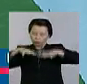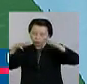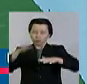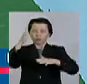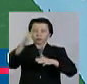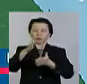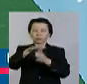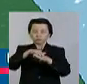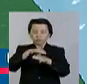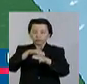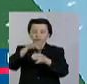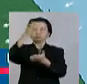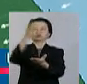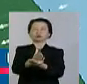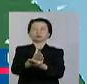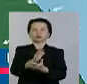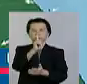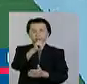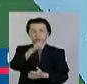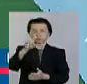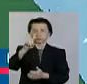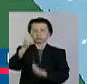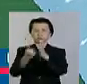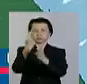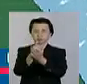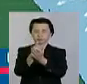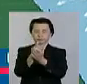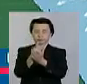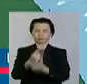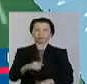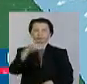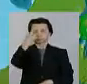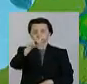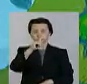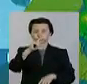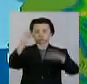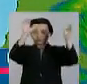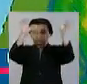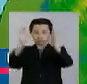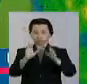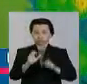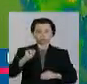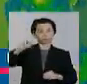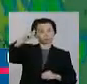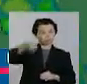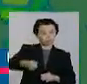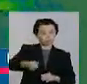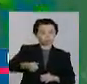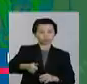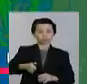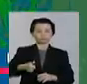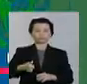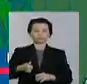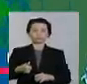akan beransur-ansur reda dalam masa 1 sehingga 2 jam akan datang. Untuk keadaan cuaca pada keesokan hari pula,